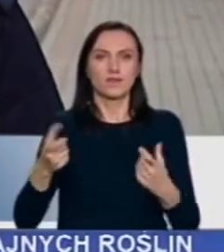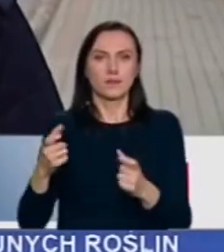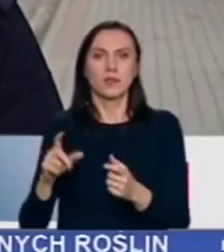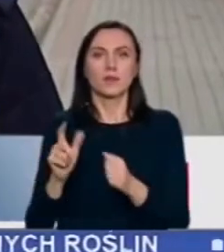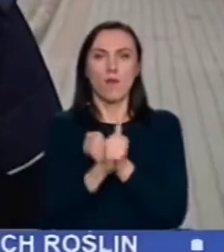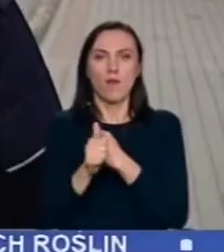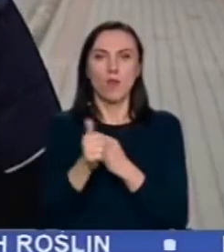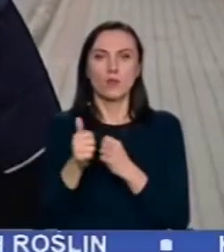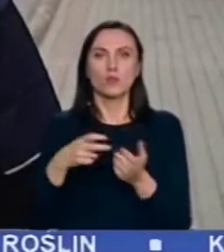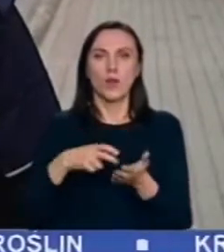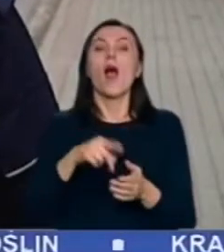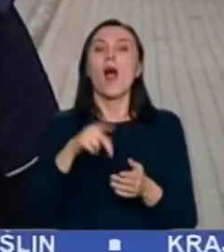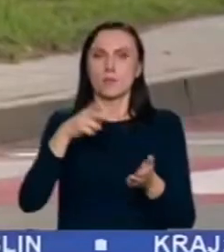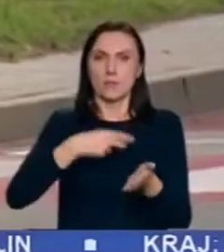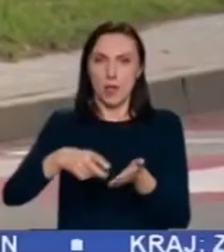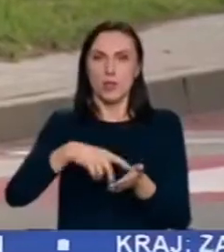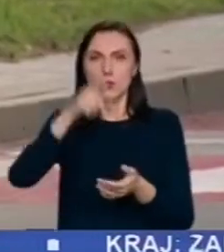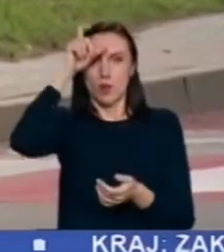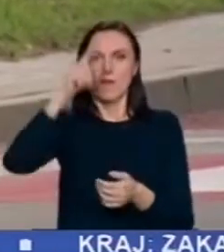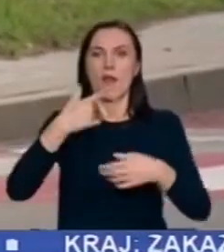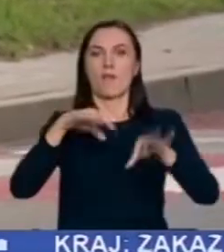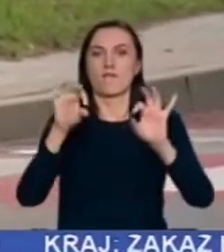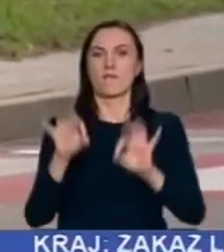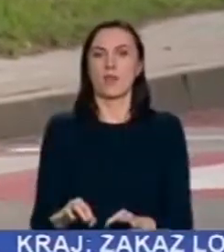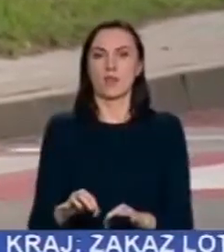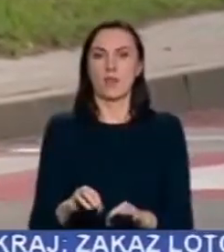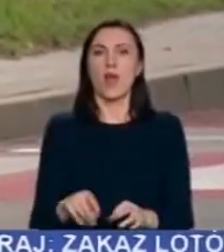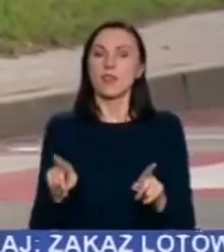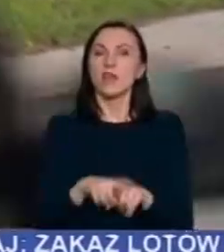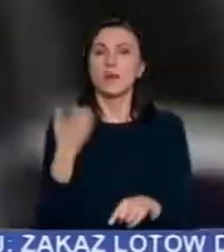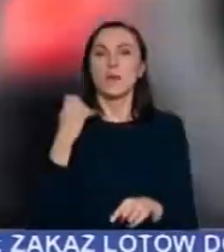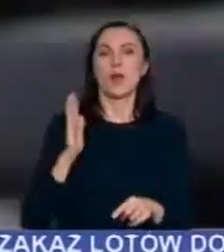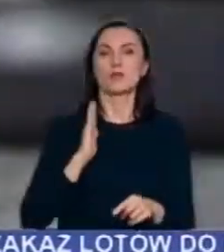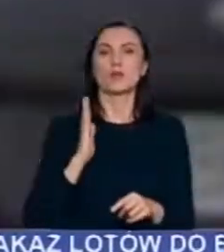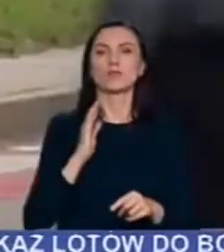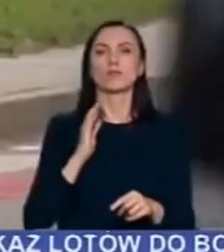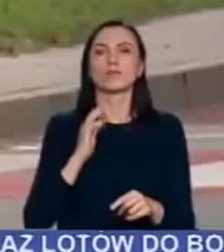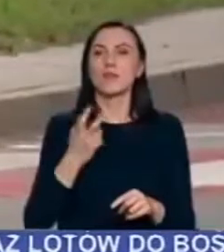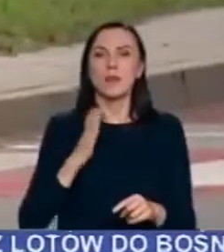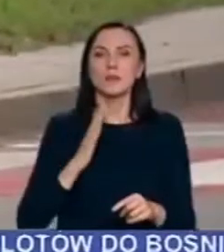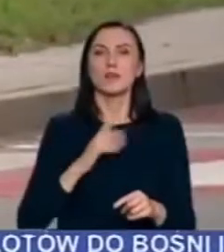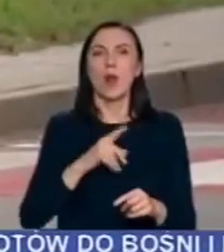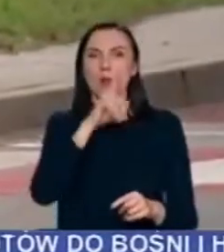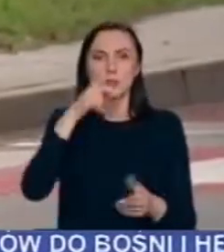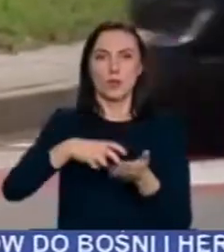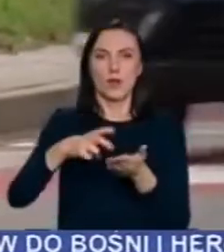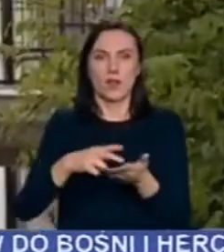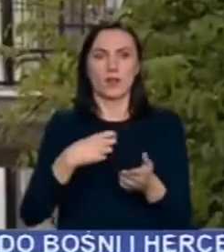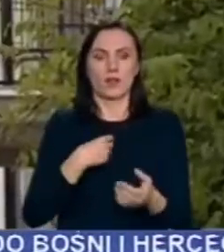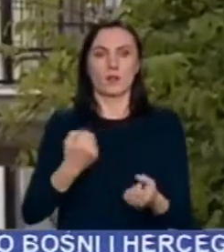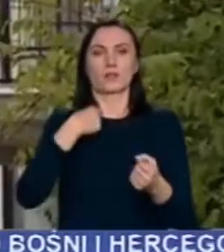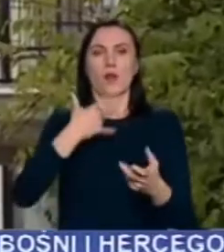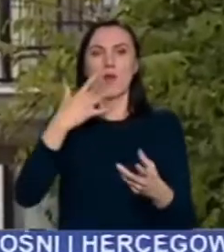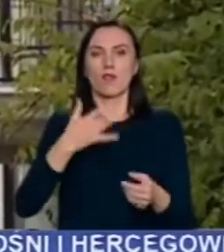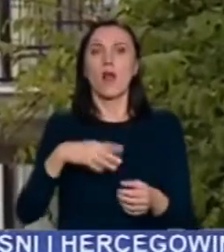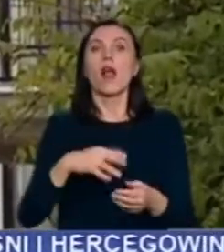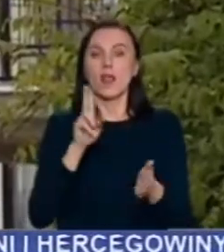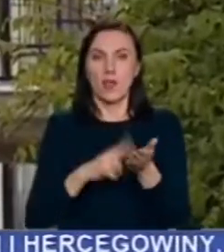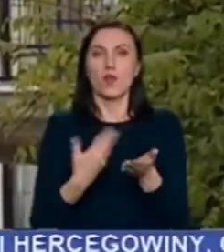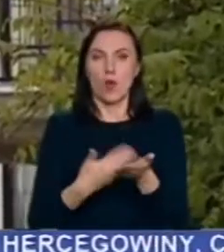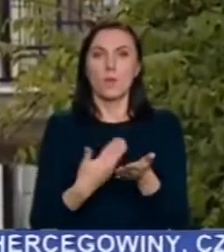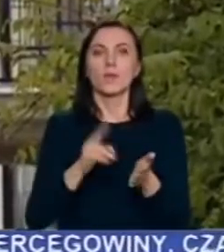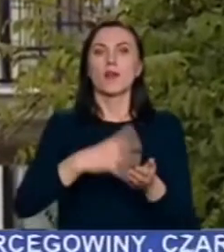7 przypadkach to piesi byli winni. Ale też najbardziej poszkodowani. By lepiej ich chronić i wzmóc czujność kierowców, na 4 przejściach w